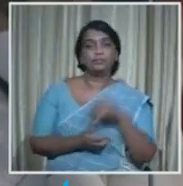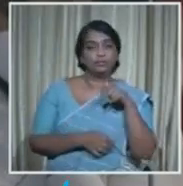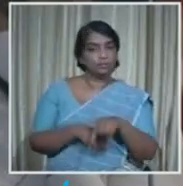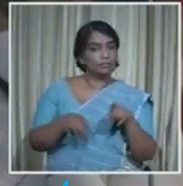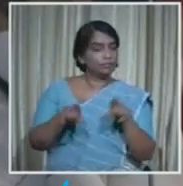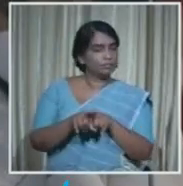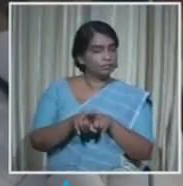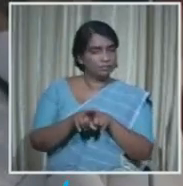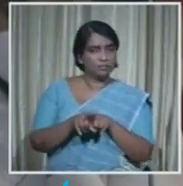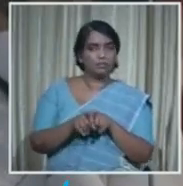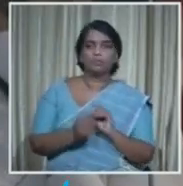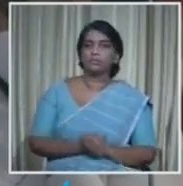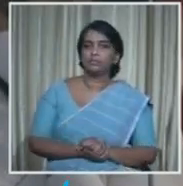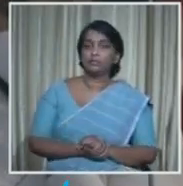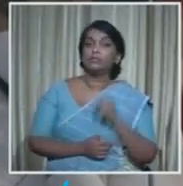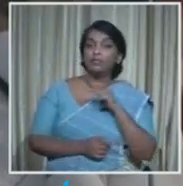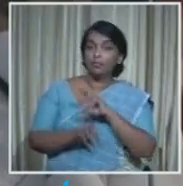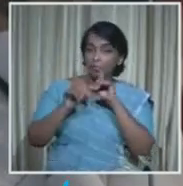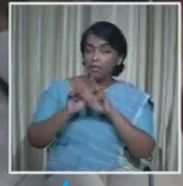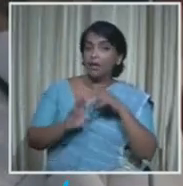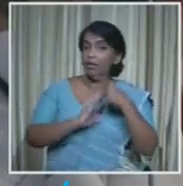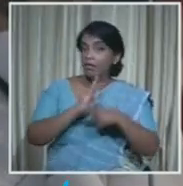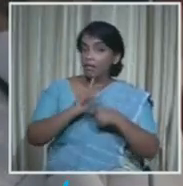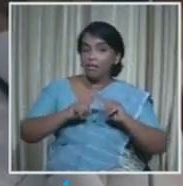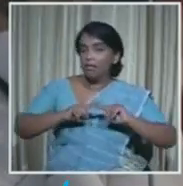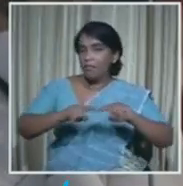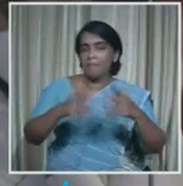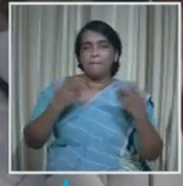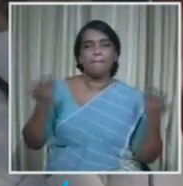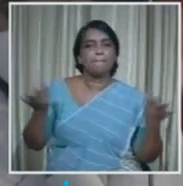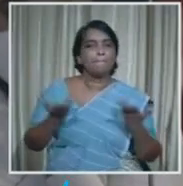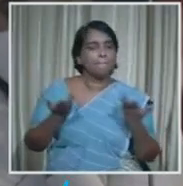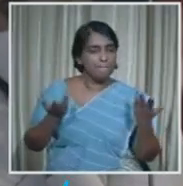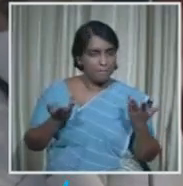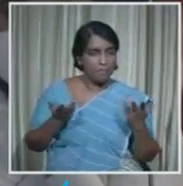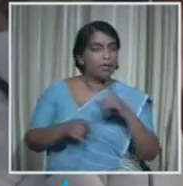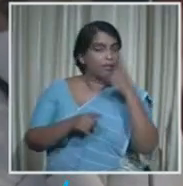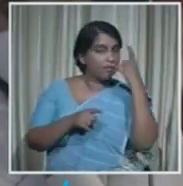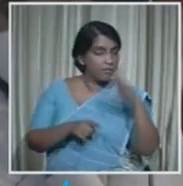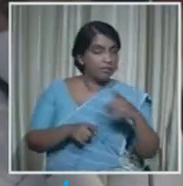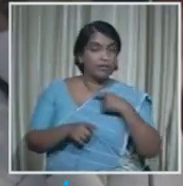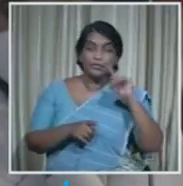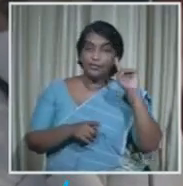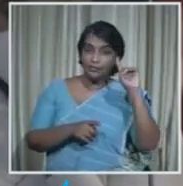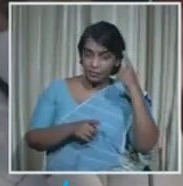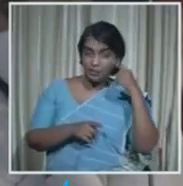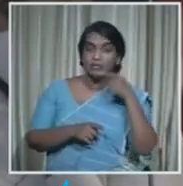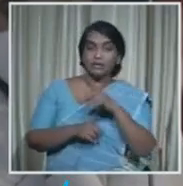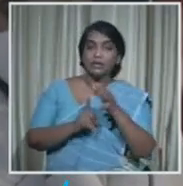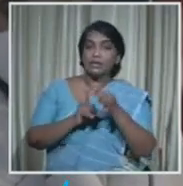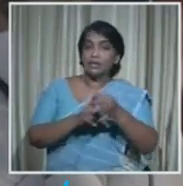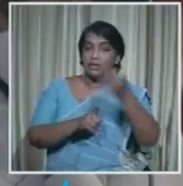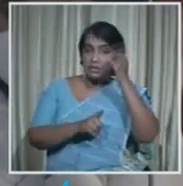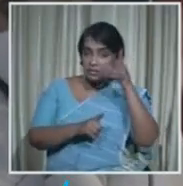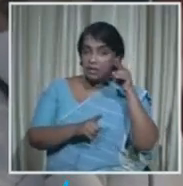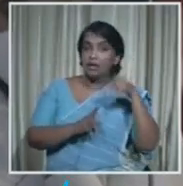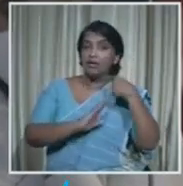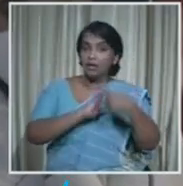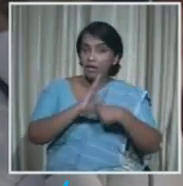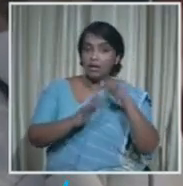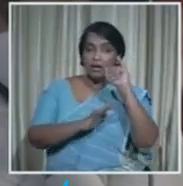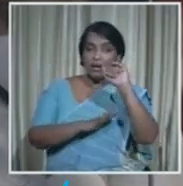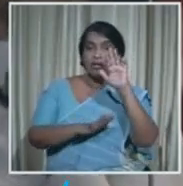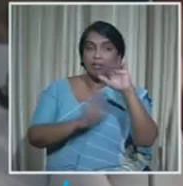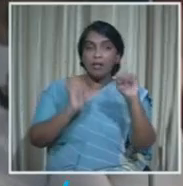tul, me vidiyata ratak yanna bae. Eka nisa issallama janadhipathumata me rate 69